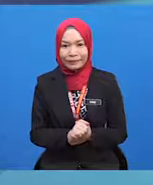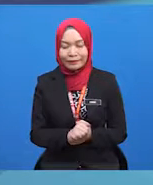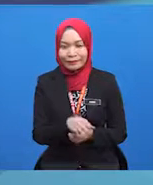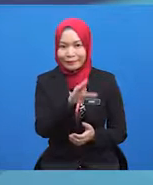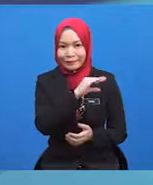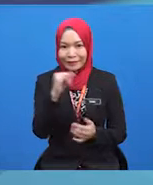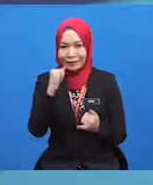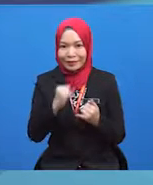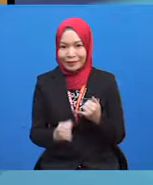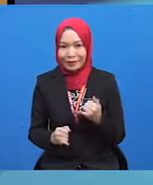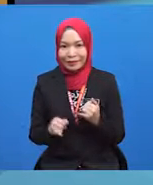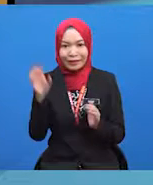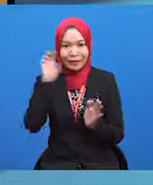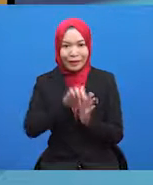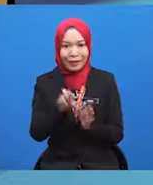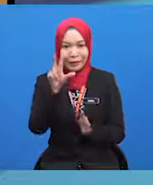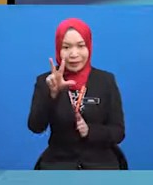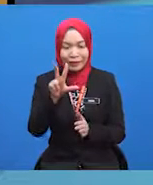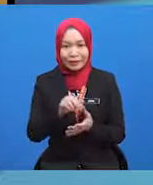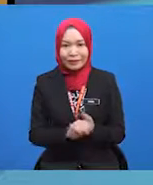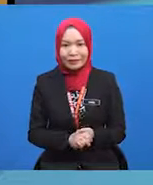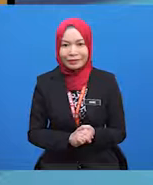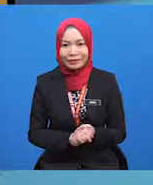Dan yang terakhir, gambar tiga.